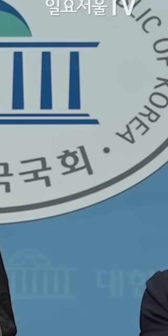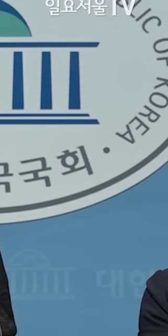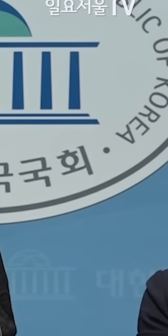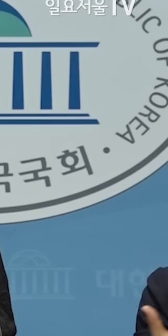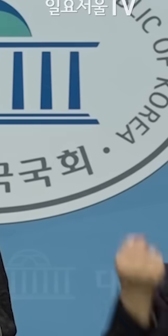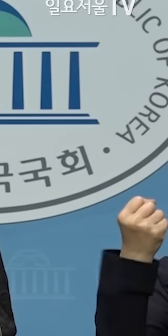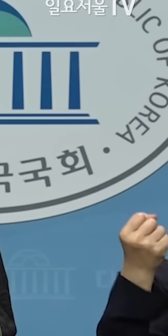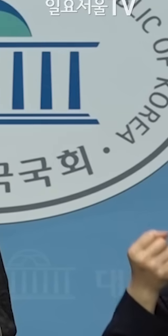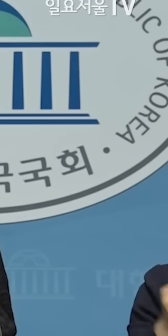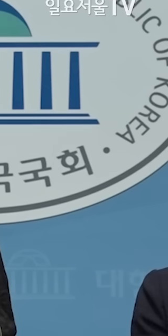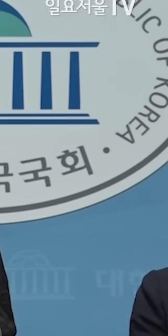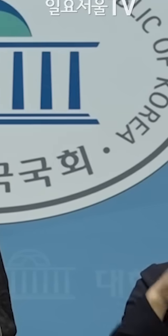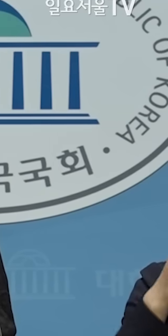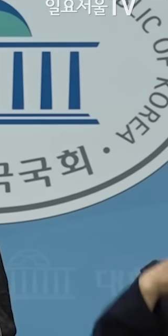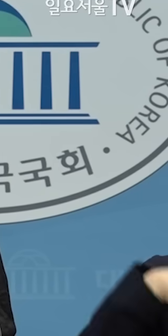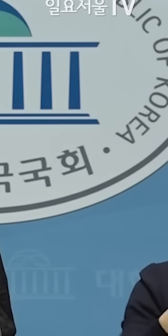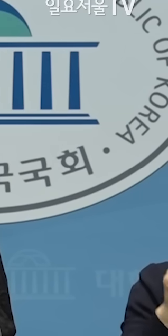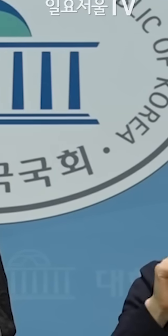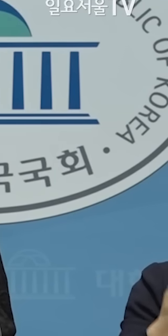6번 김준